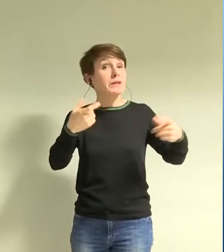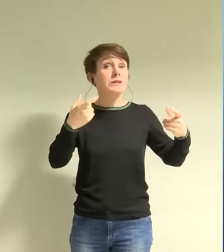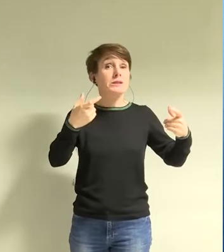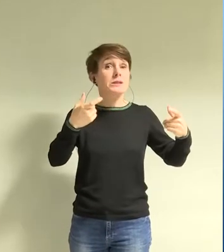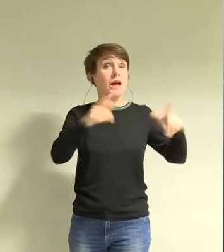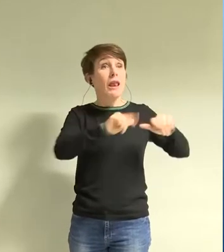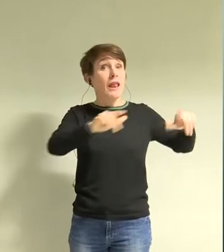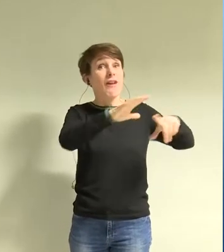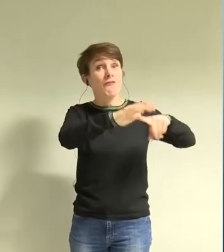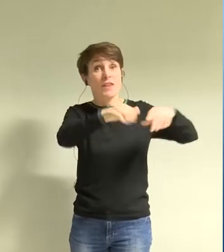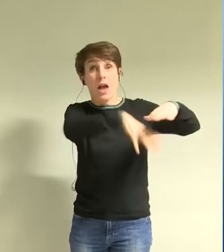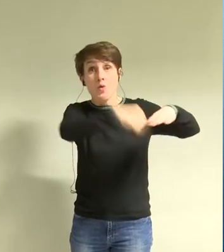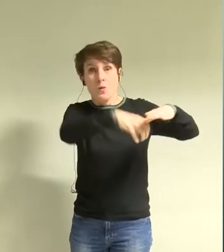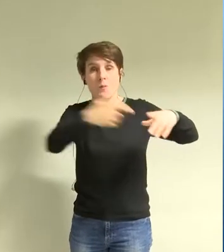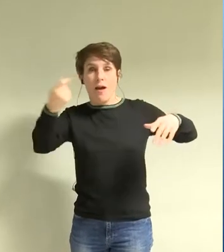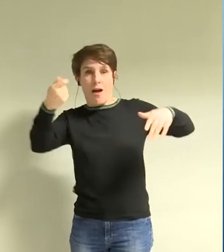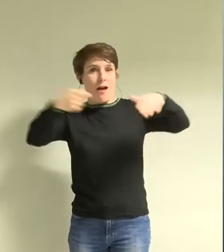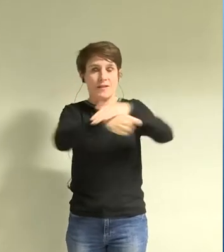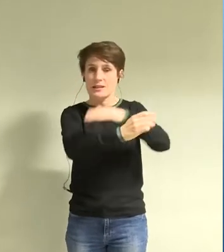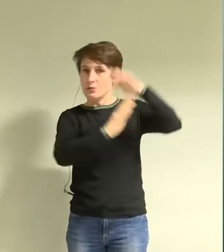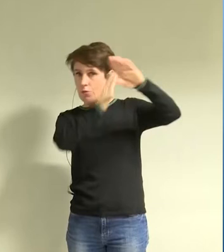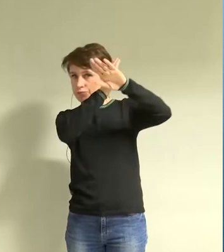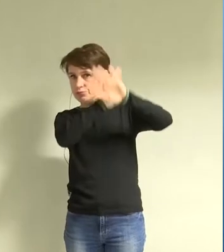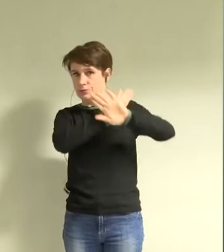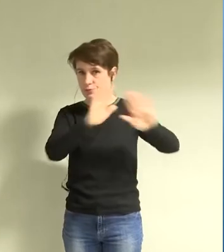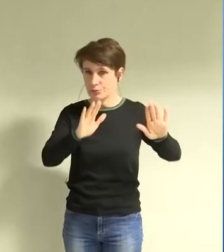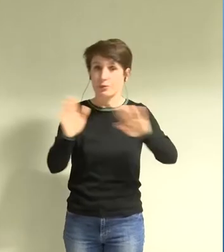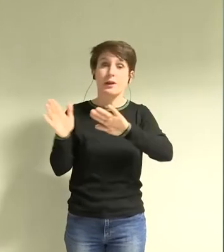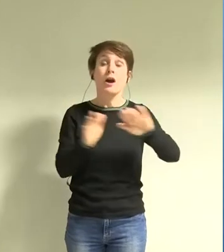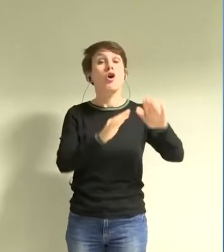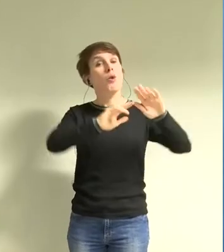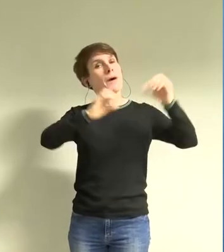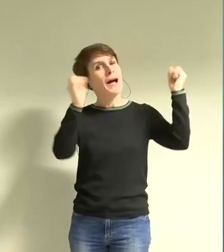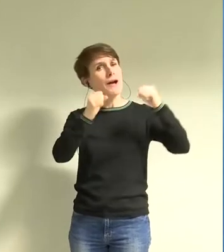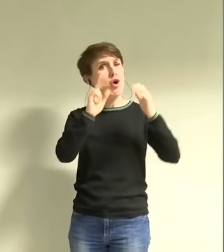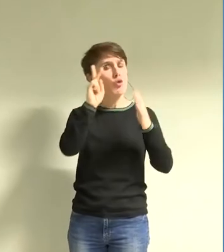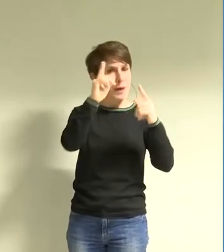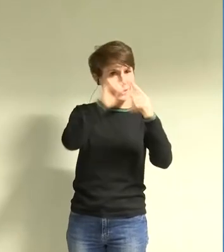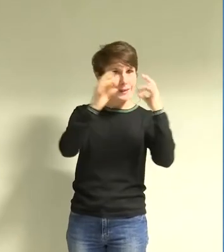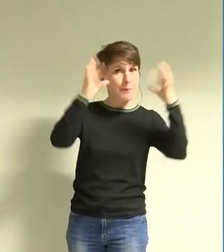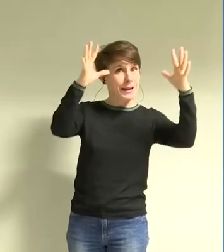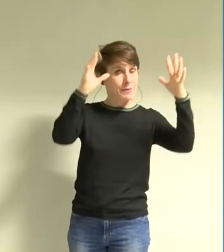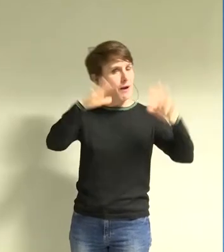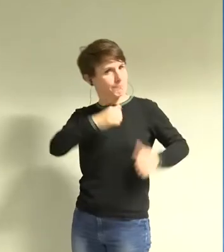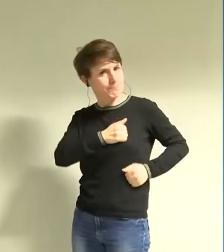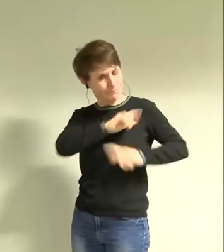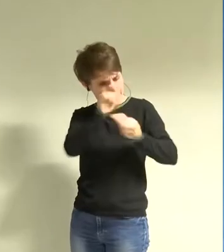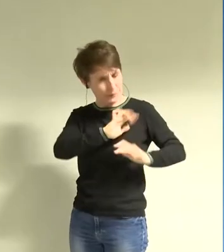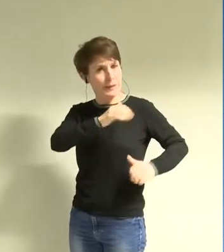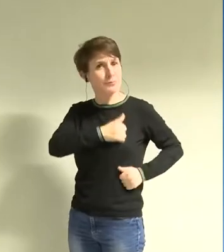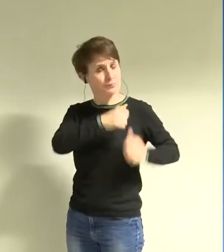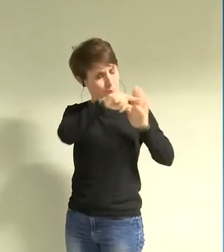affirmé son engagement envers les objectifs de l'accord de paris sur le climat les objectifs de réduction des émissions de gaz à effet de serre